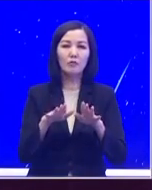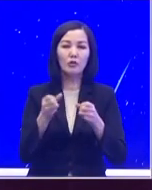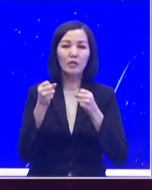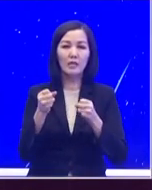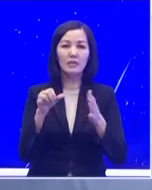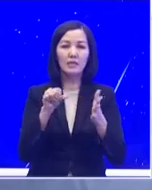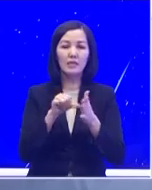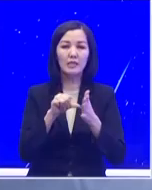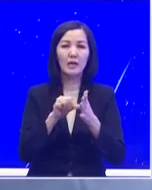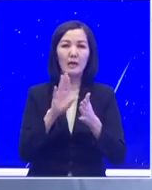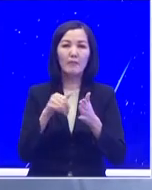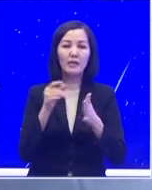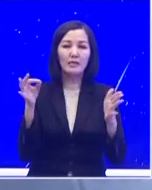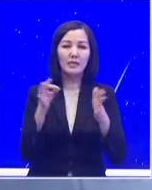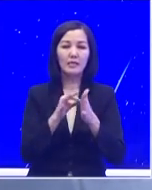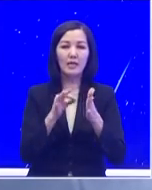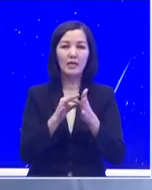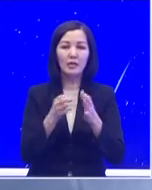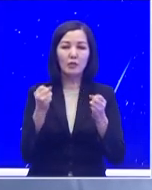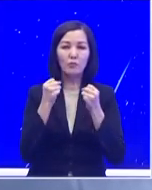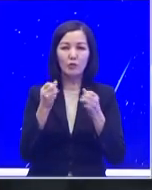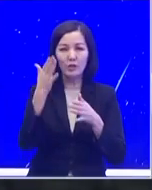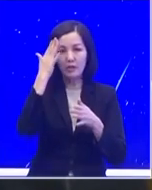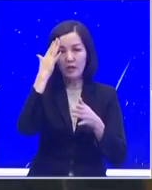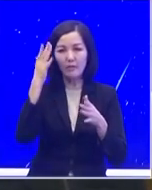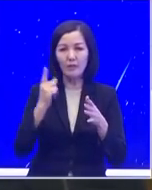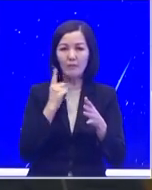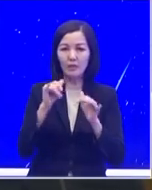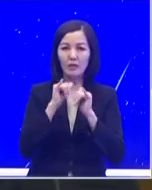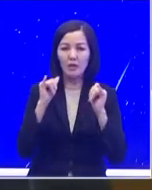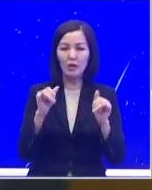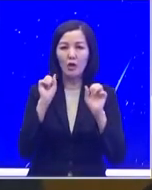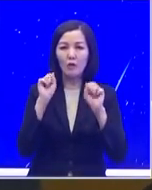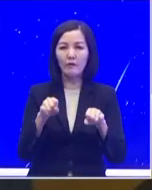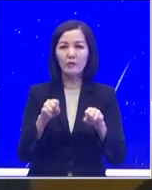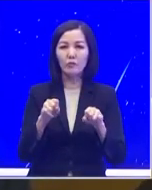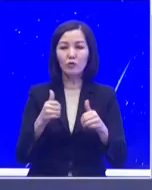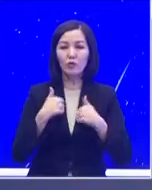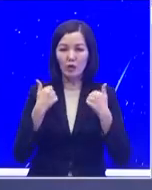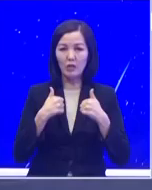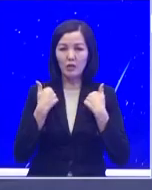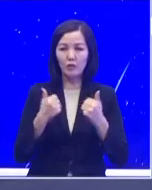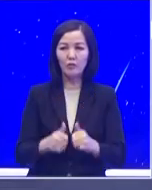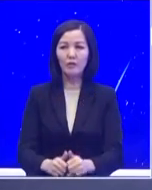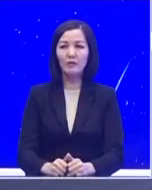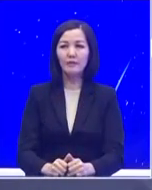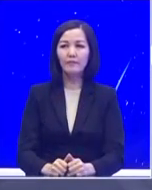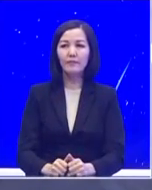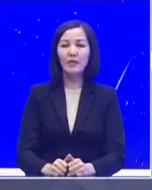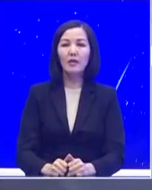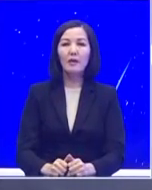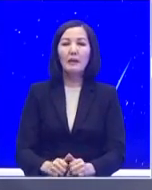жұдырықтасты. Шараның басты мақсаты спортшылардың қабілетін арттыру, олардың мүмкіншіліктерін жетілдіру. Балалардың легі өте